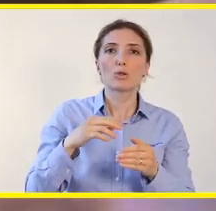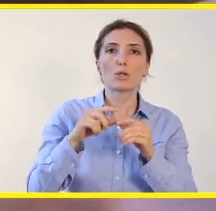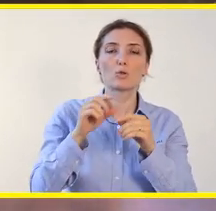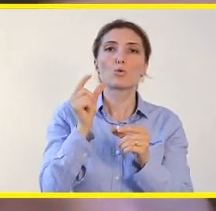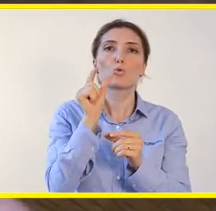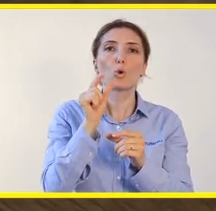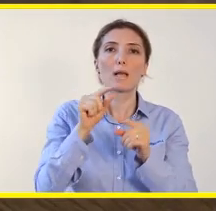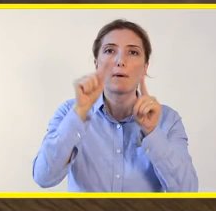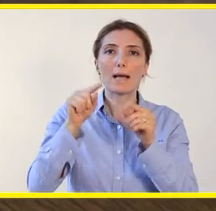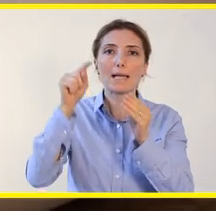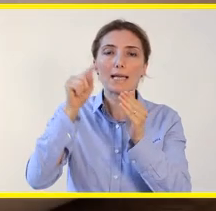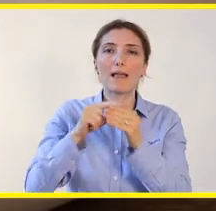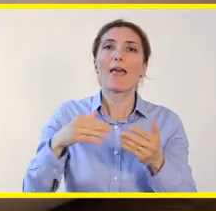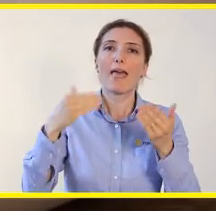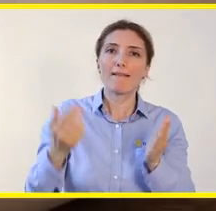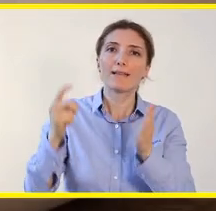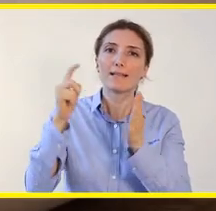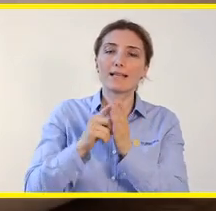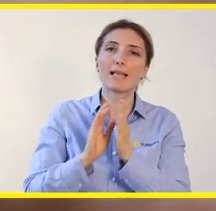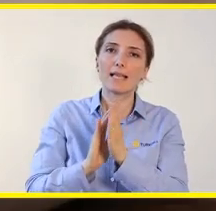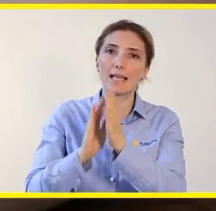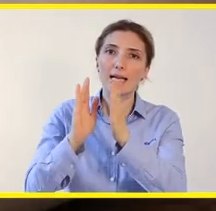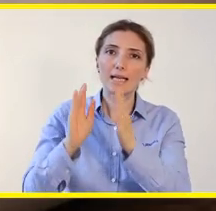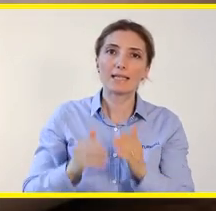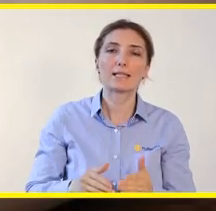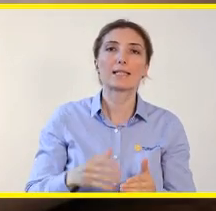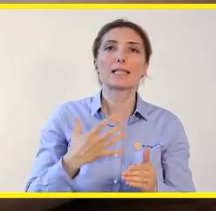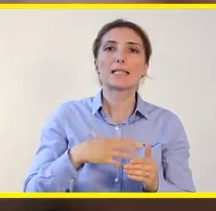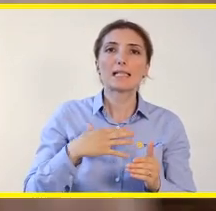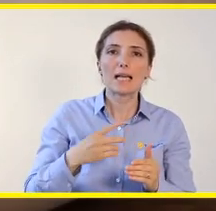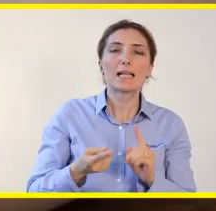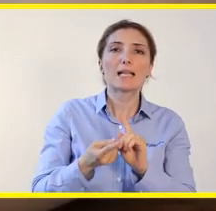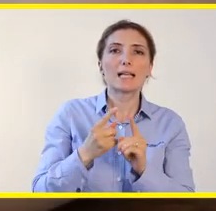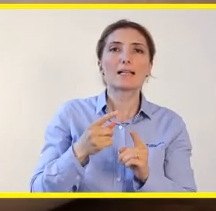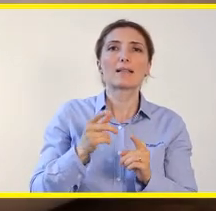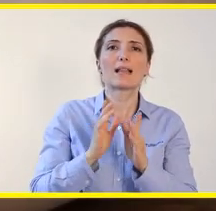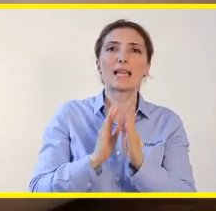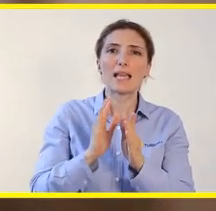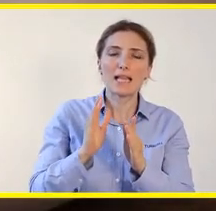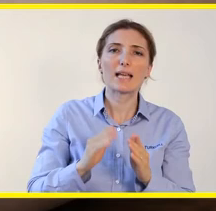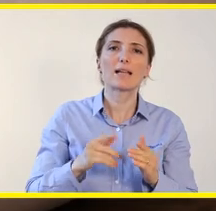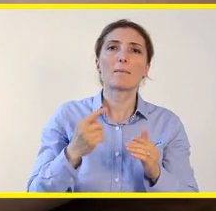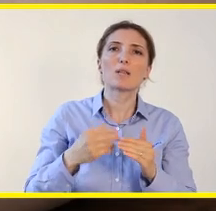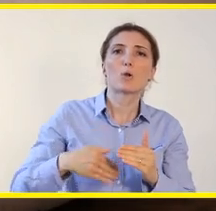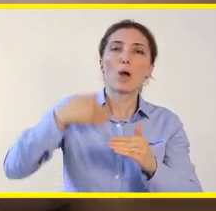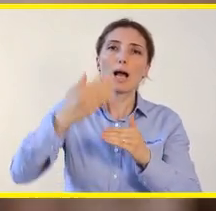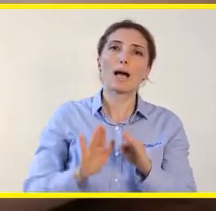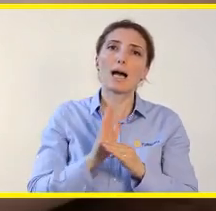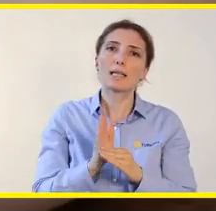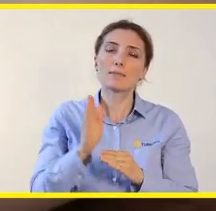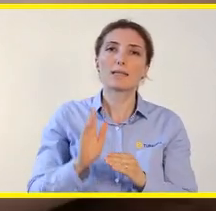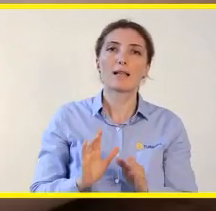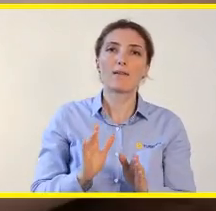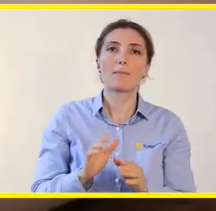Evet seçerek ilerleyin. Konum bilgisi ekranında istenen izinleri tercihinize göre verip ileri butonu ile bir